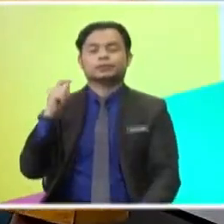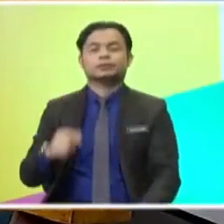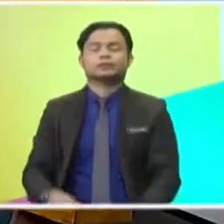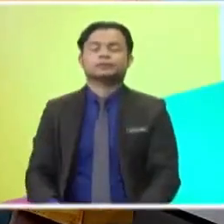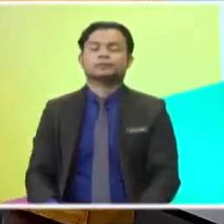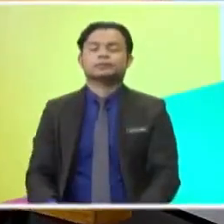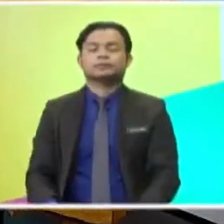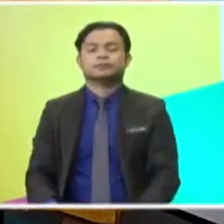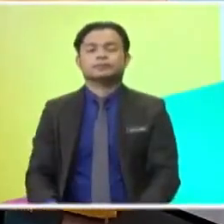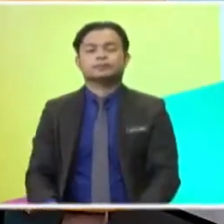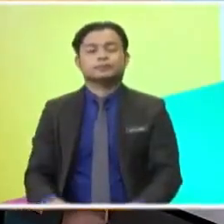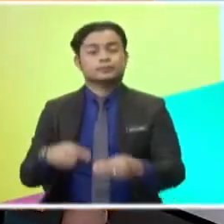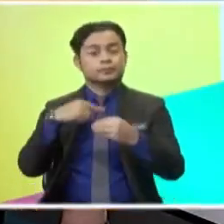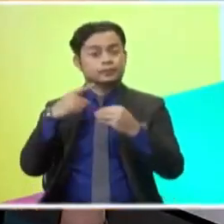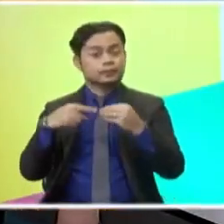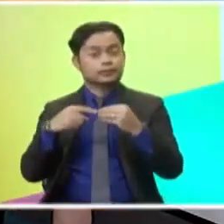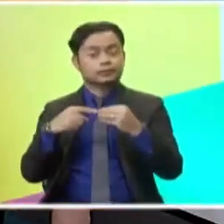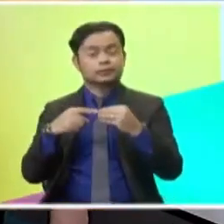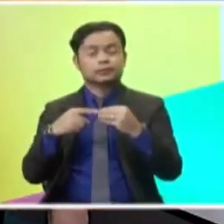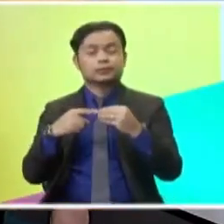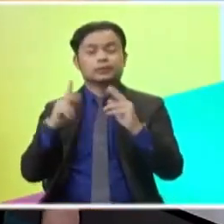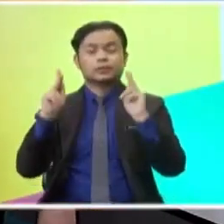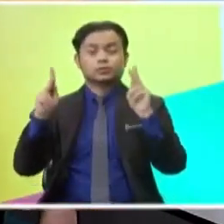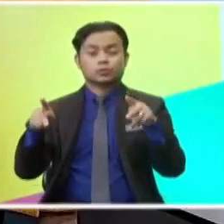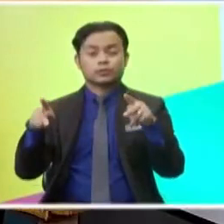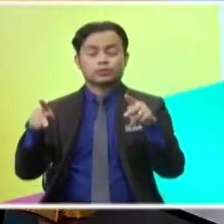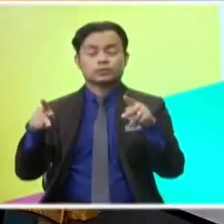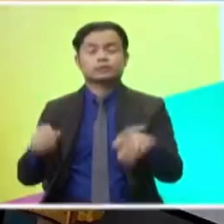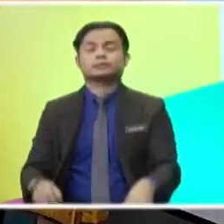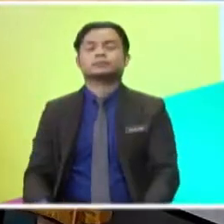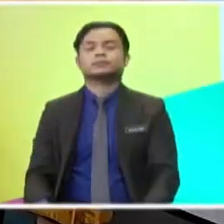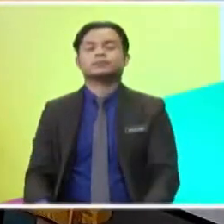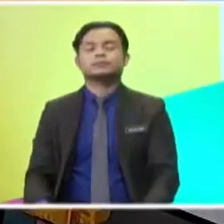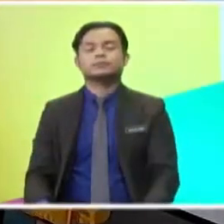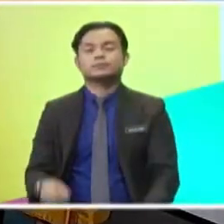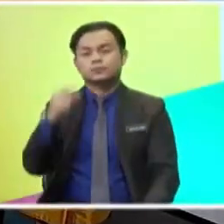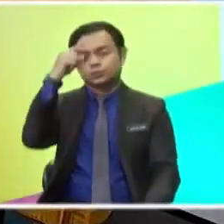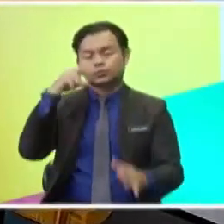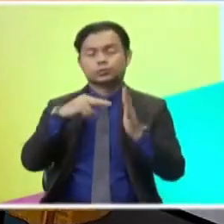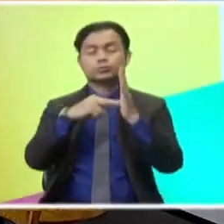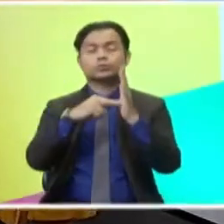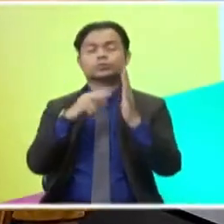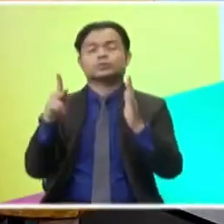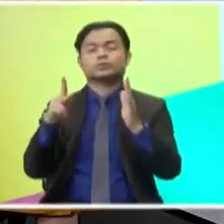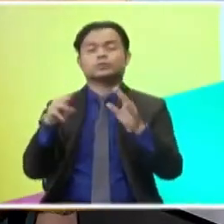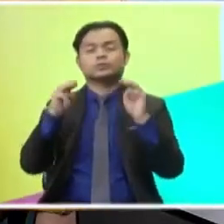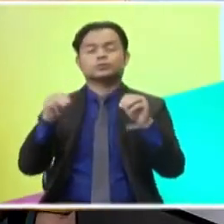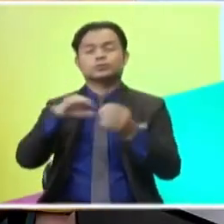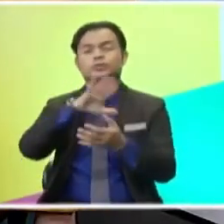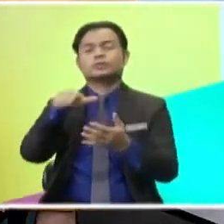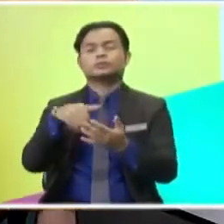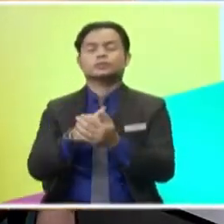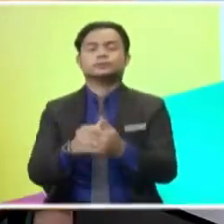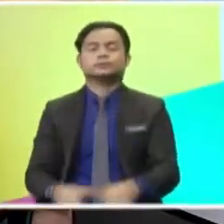kuasa eksekutif, perundangan dan juga kehakiman untuk rujukan murid-murid yang sedang menonton ketika ini. Cikgu Zakaria, saya